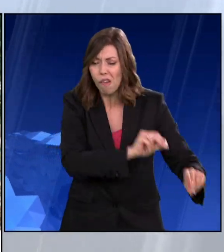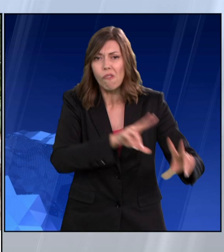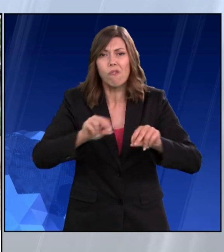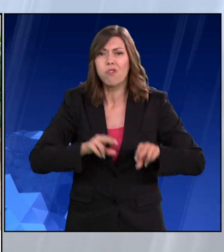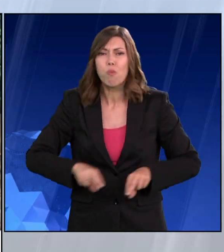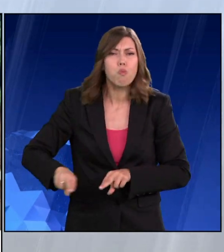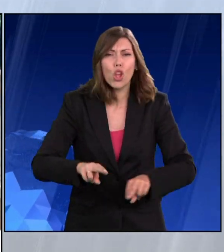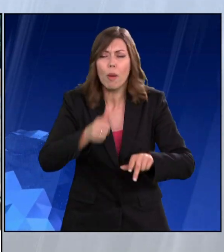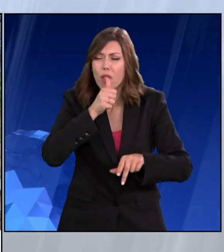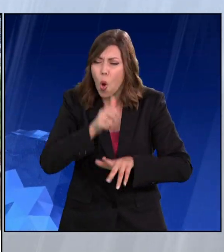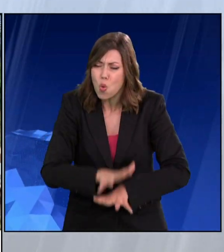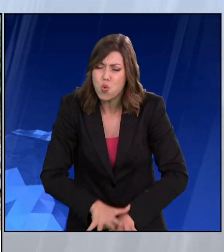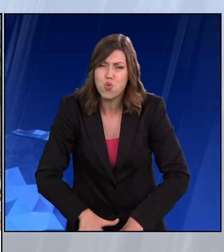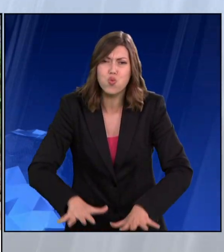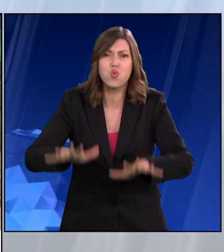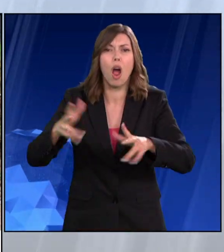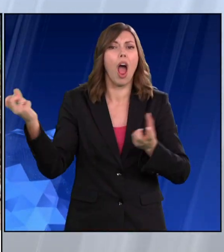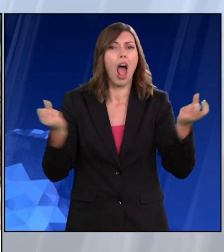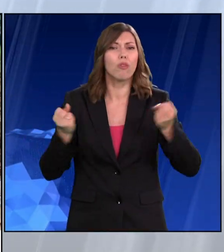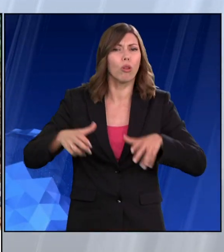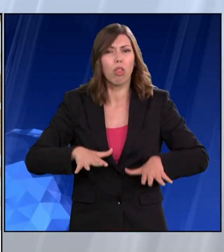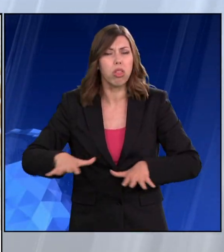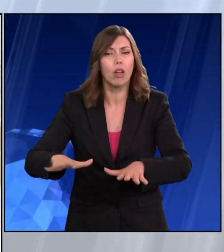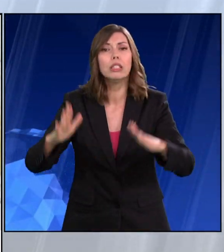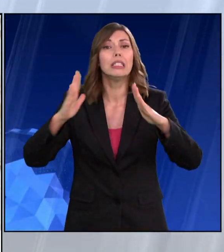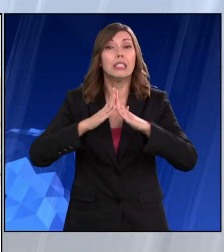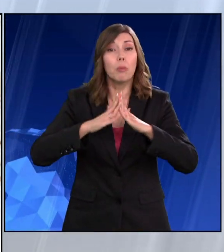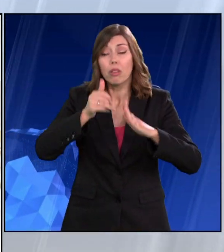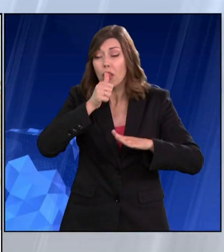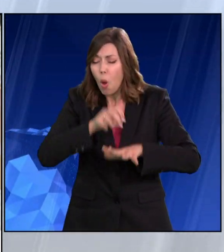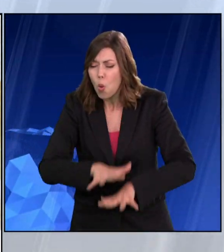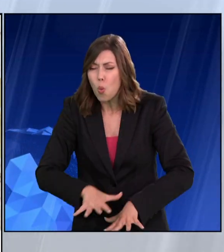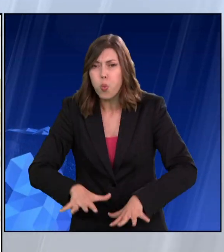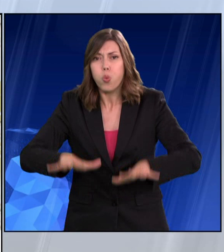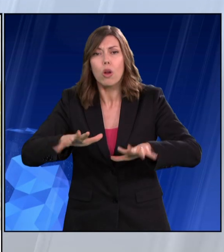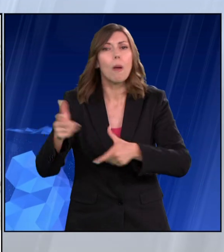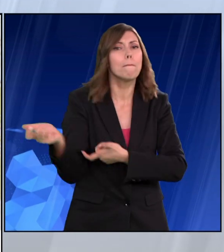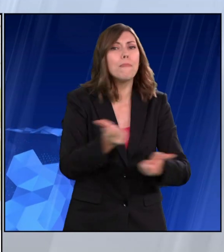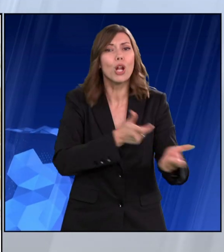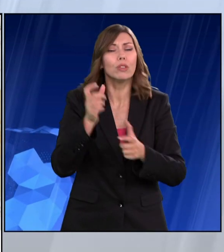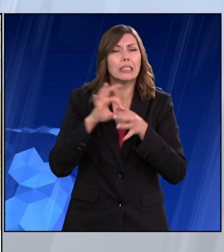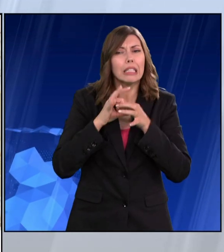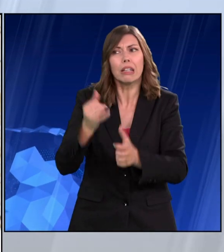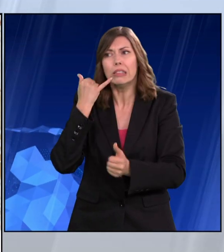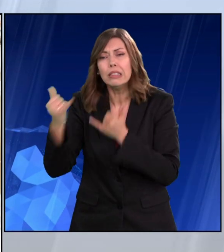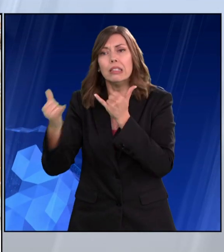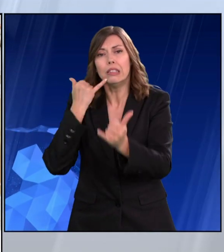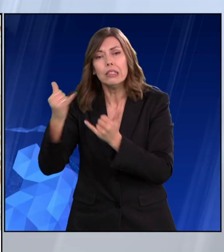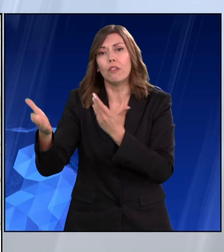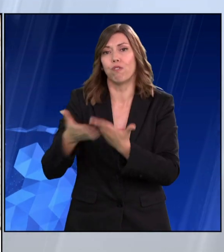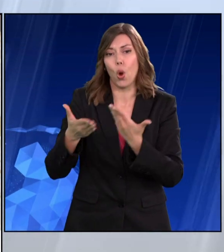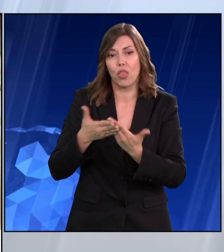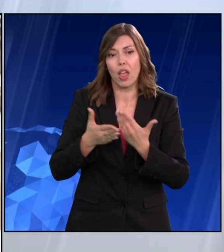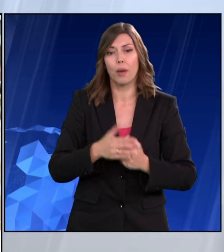πόλης. Παρασύρθηκαν αυτοκίνητα, ενώ πλημμύρισαν και σπίτια, με την πυροσβεστική να δέχεται κλήσεις για απεγκλωβισμούς. Η πυροσβεστική